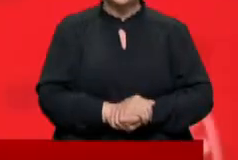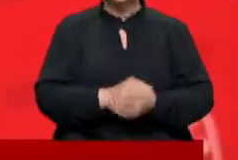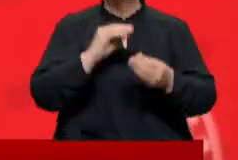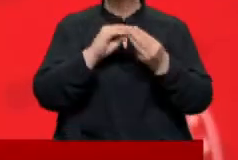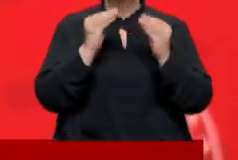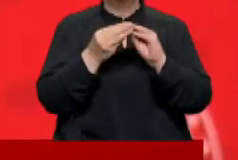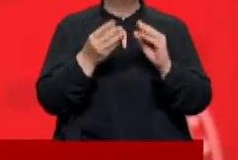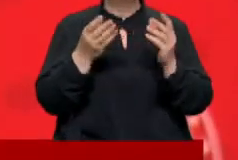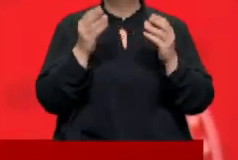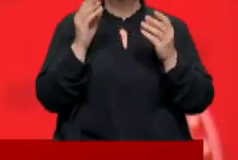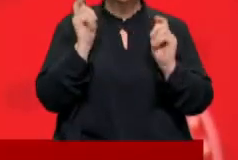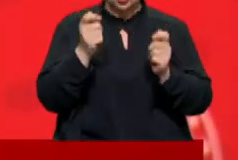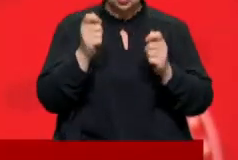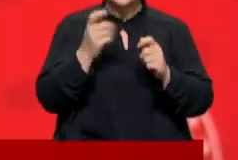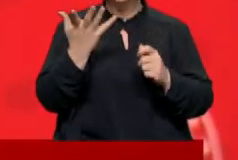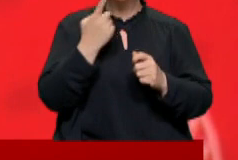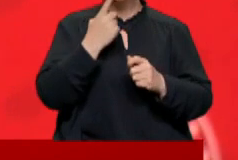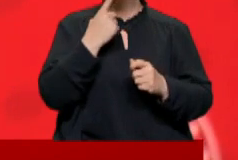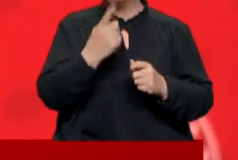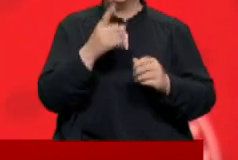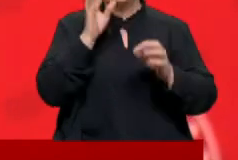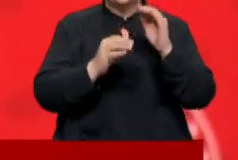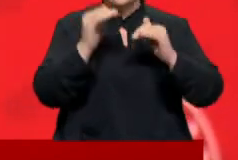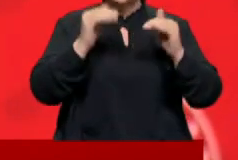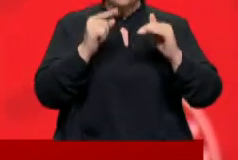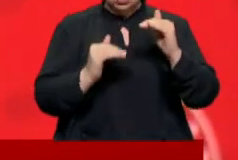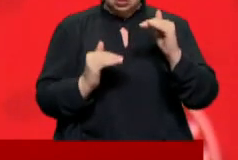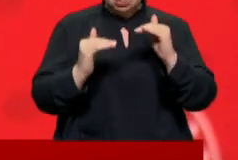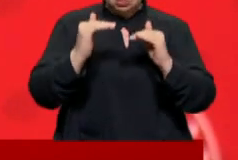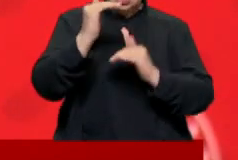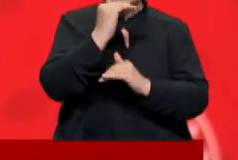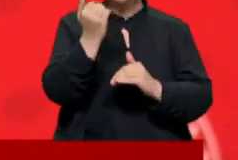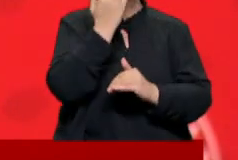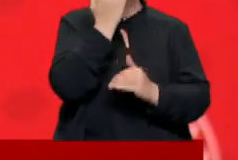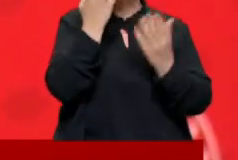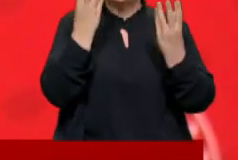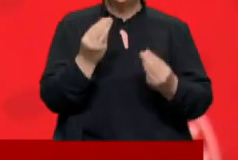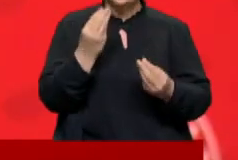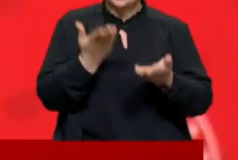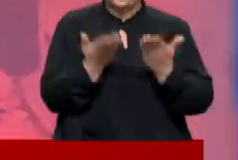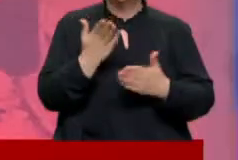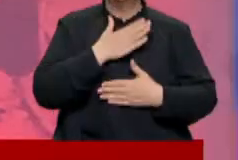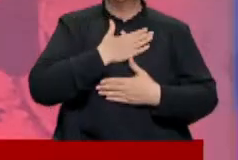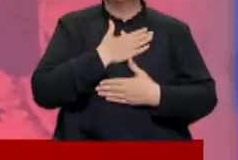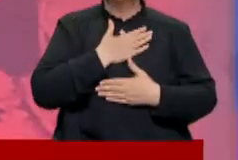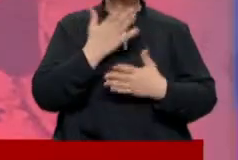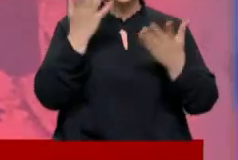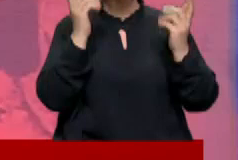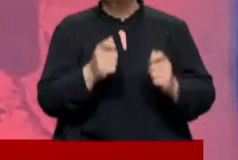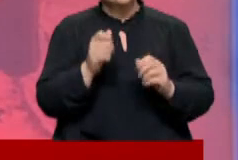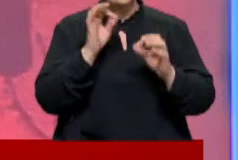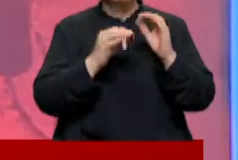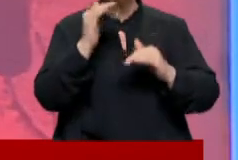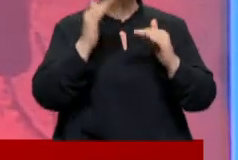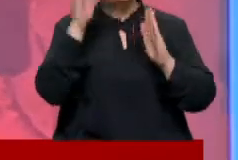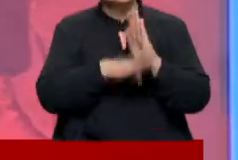Problem, sorun, zorluk ne derseniz deyin. Enflasyondaki bu artışın geçici olduğunu değerlendiriyoruz. Ne yapacaksınız da enflasyon